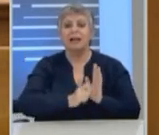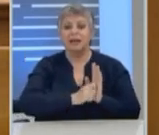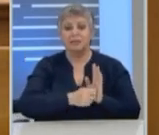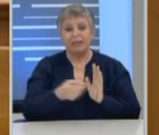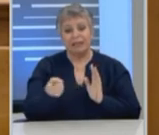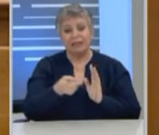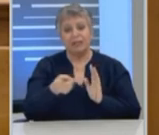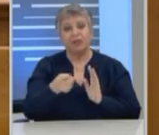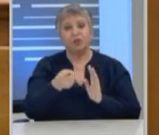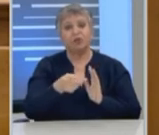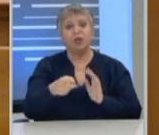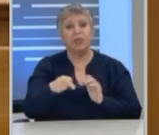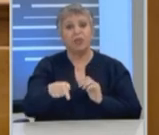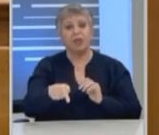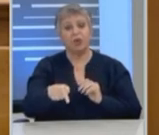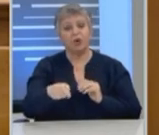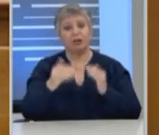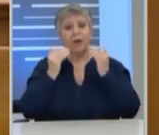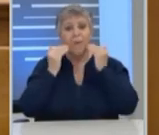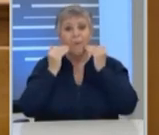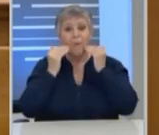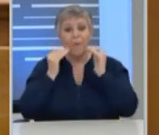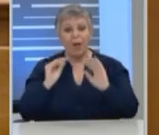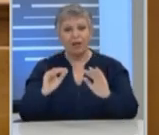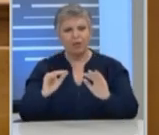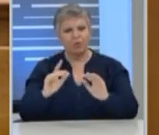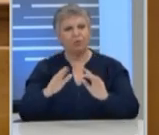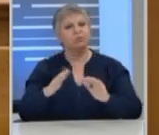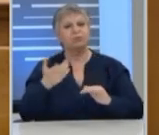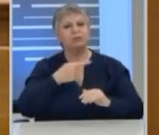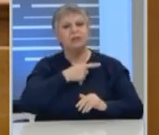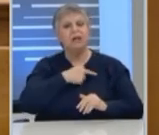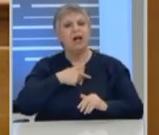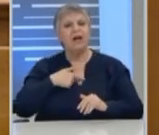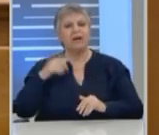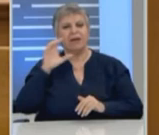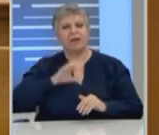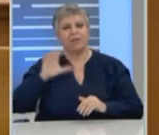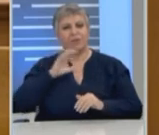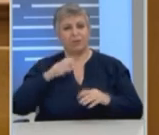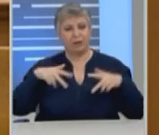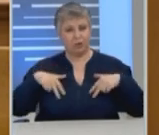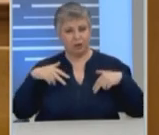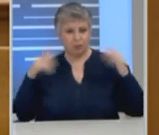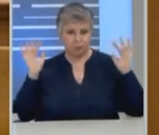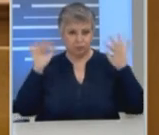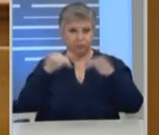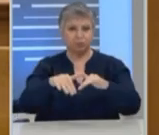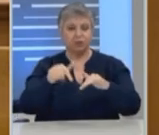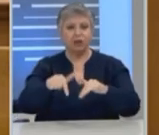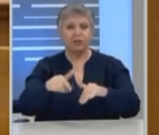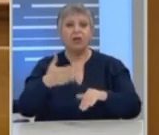μηνός, στις 22 του Μάη, στο επόμενο Eurogroup, να έχουμε θετική έκβαση και όχι μόνο